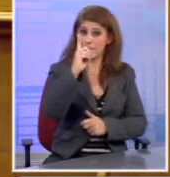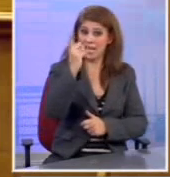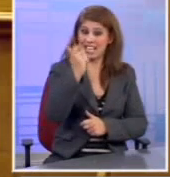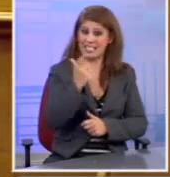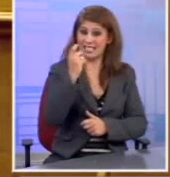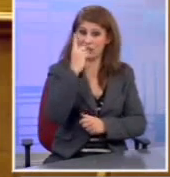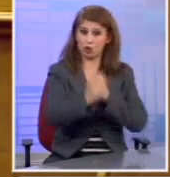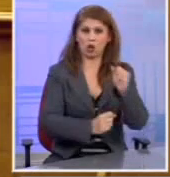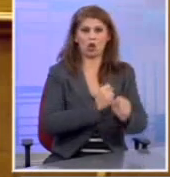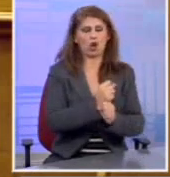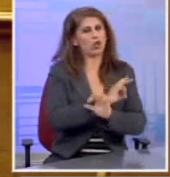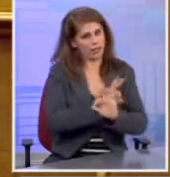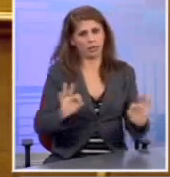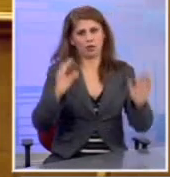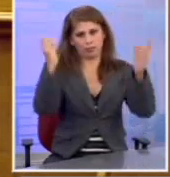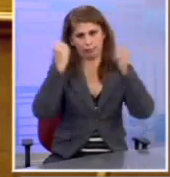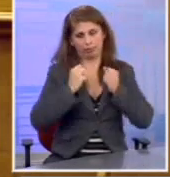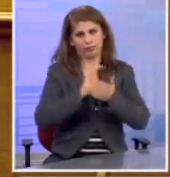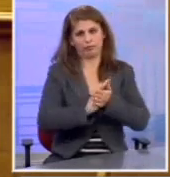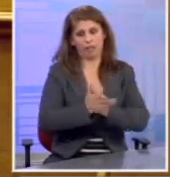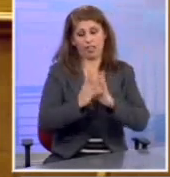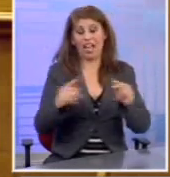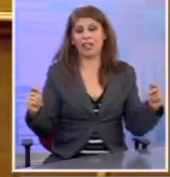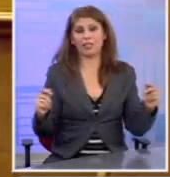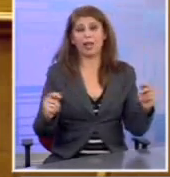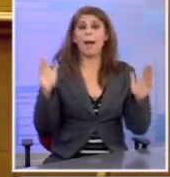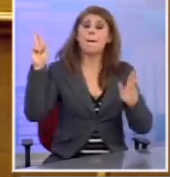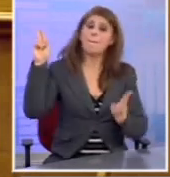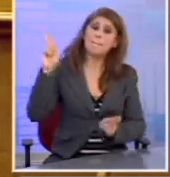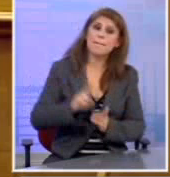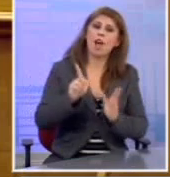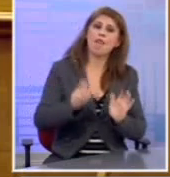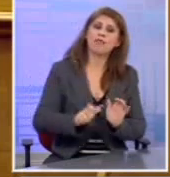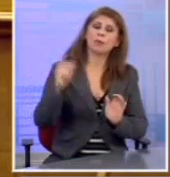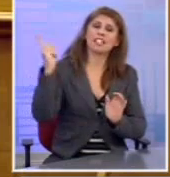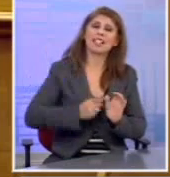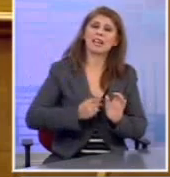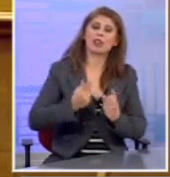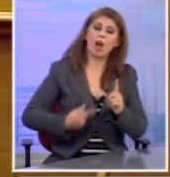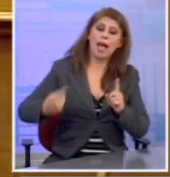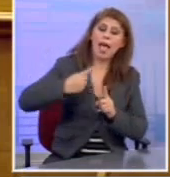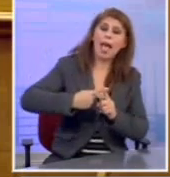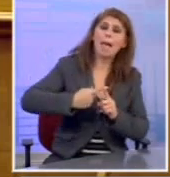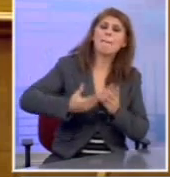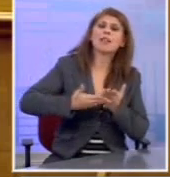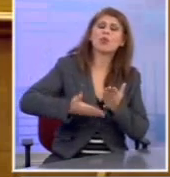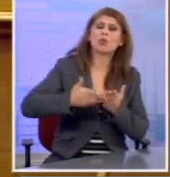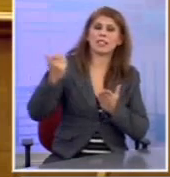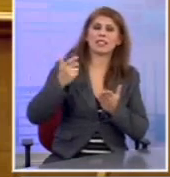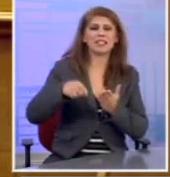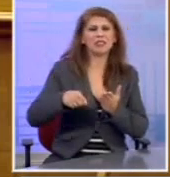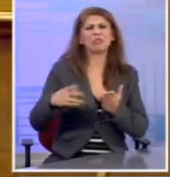χρόνο θα χαθεί σίγουρα. Έλεγε: μείωση 70% στις επικουρικές συντάξεις είναι πανάκια.